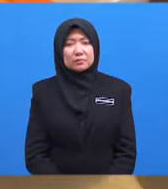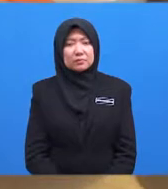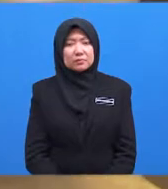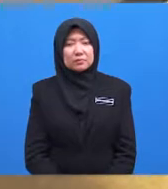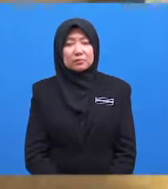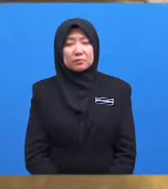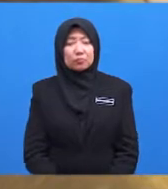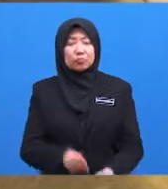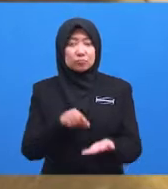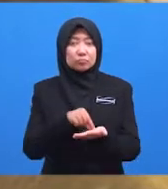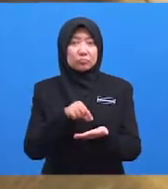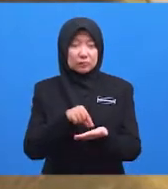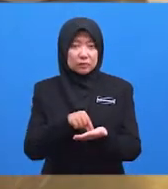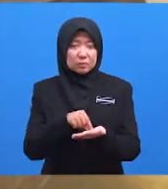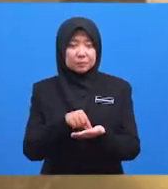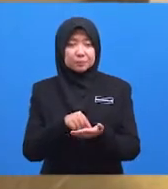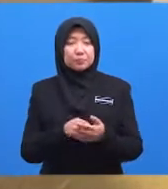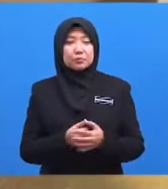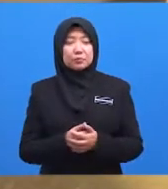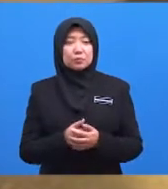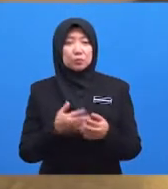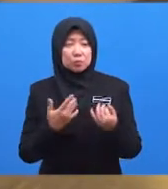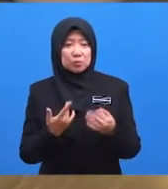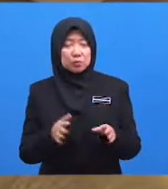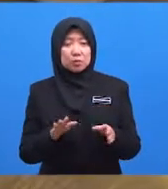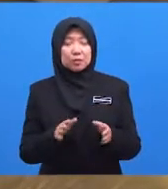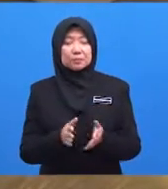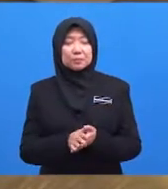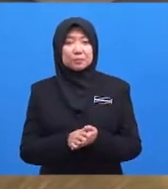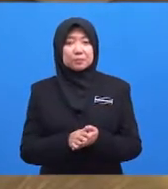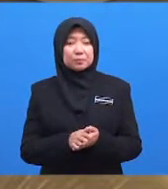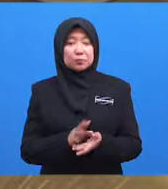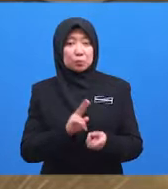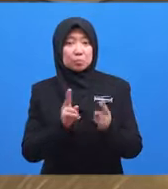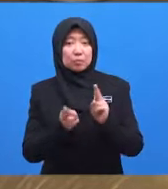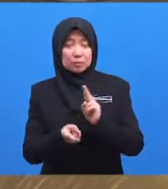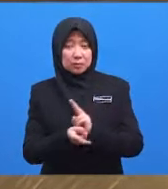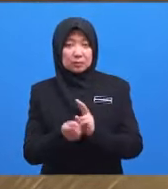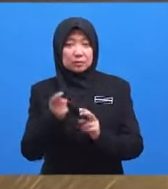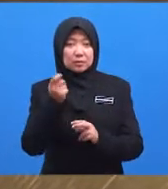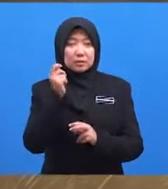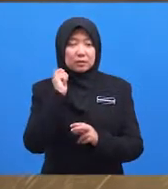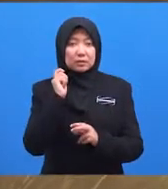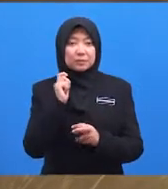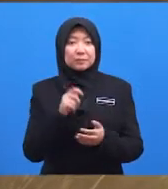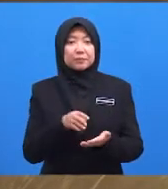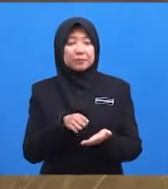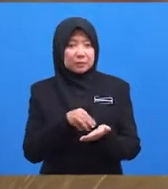Ayam yang telah dibalikkan perlu disapu dengan mentega untuk mendapatkan permukaan ayam yang berkilat.